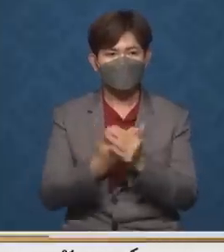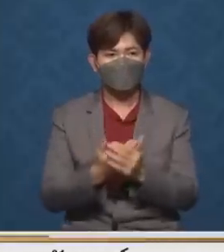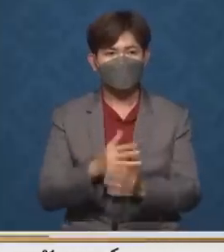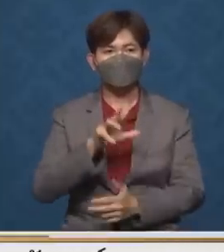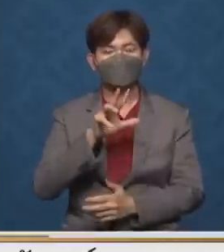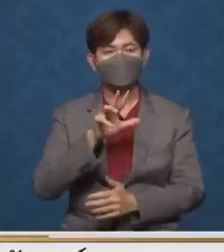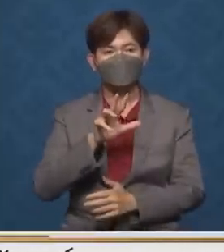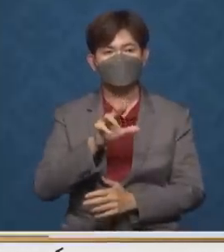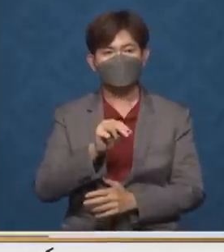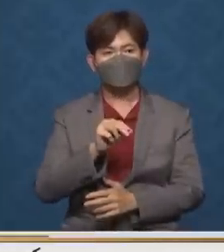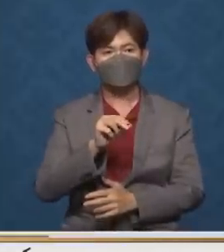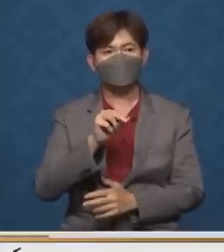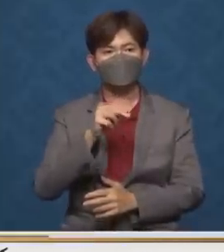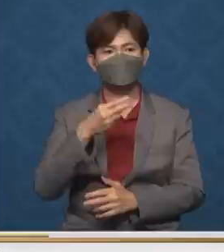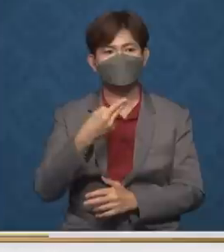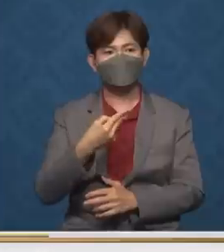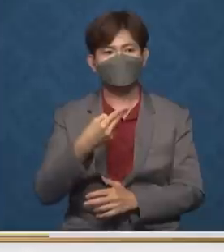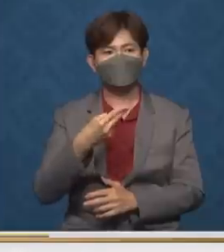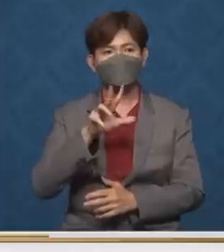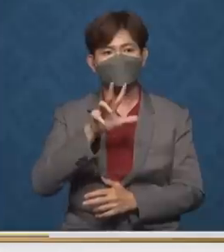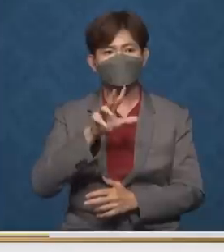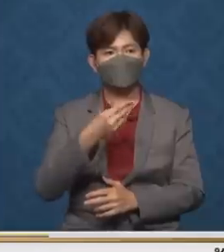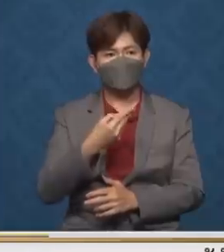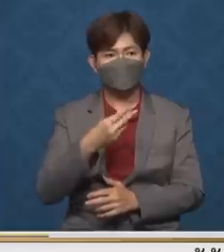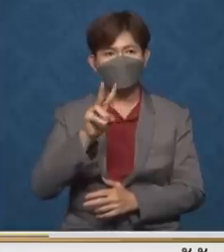อยู่ลาๆ สามหมื่นสองพันEND